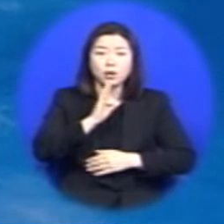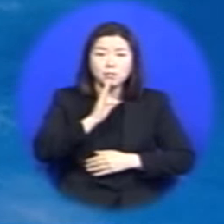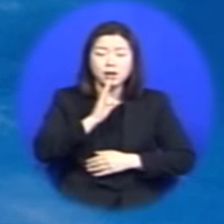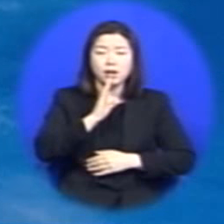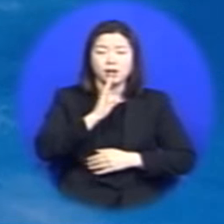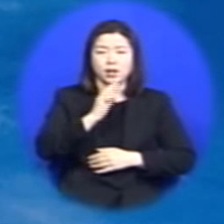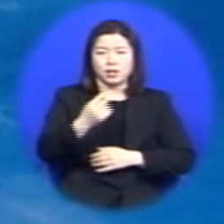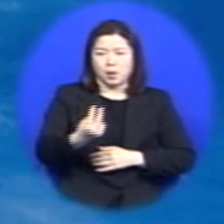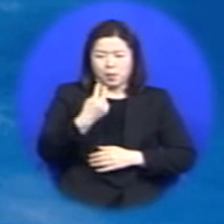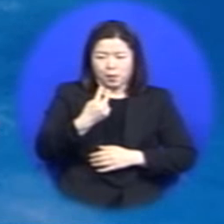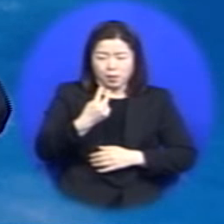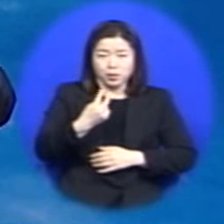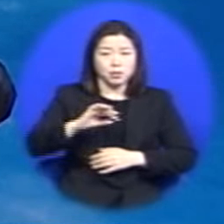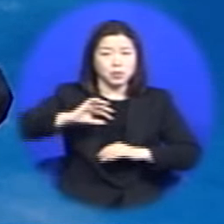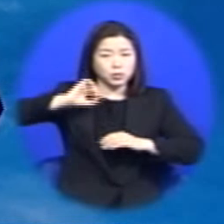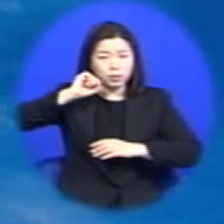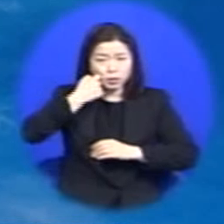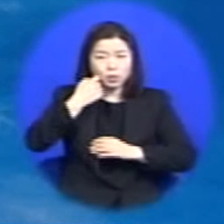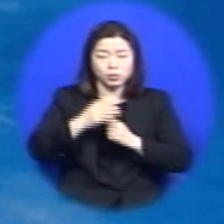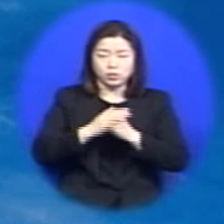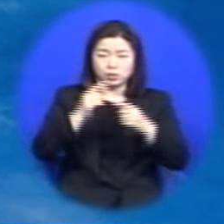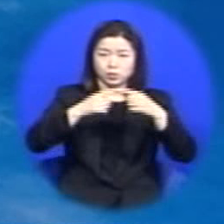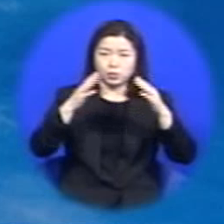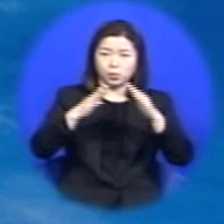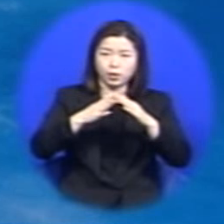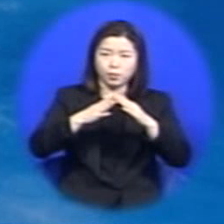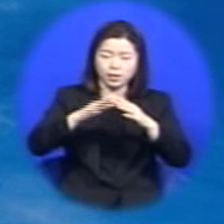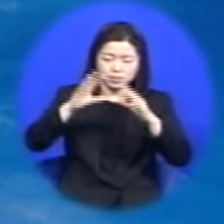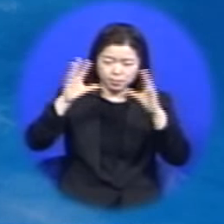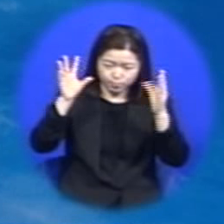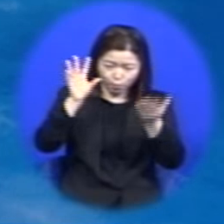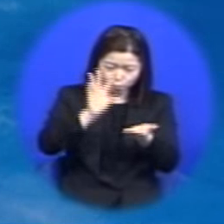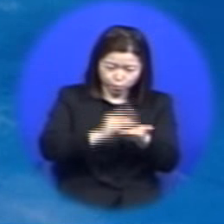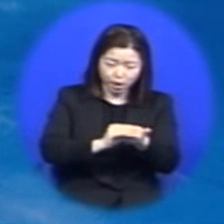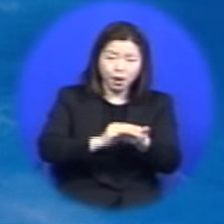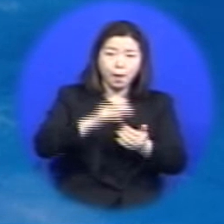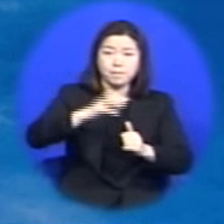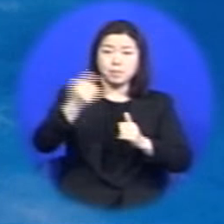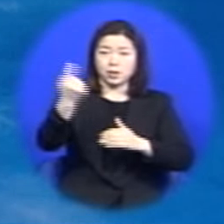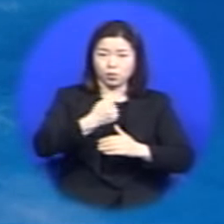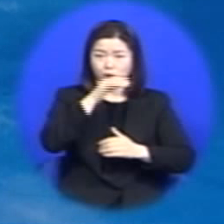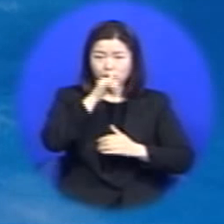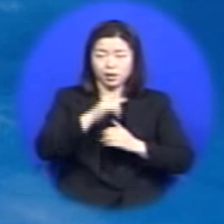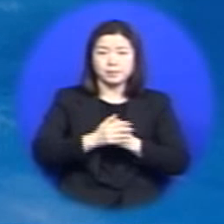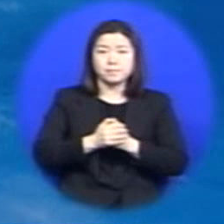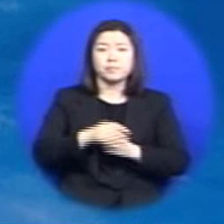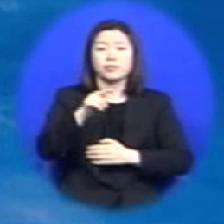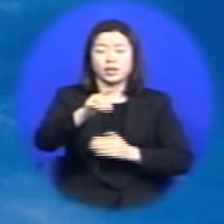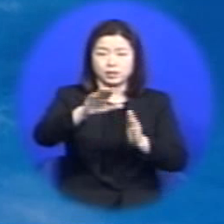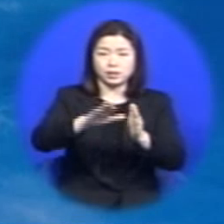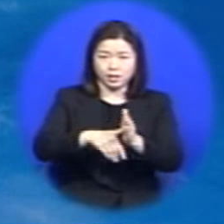정말 살벌한 교회를 완전히 씨를 말리려고 하는 핍박이 왔어요. 그런데